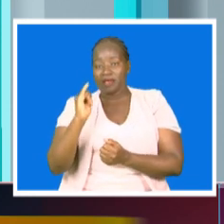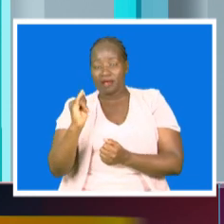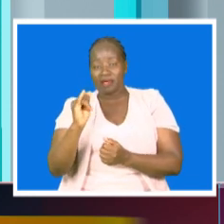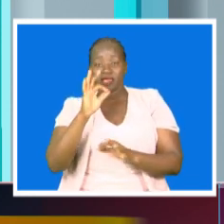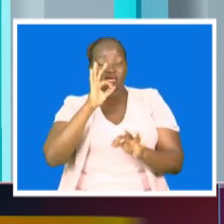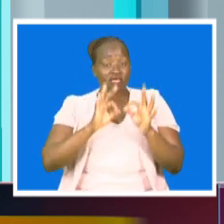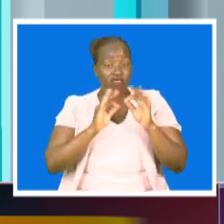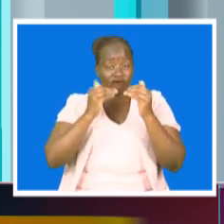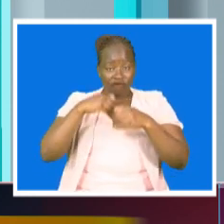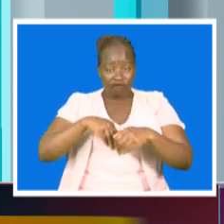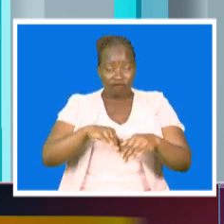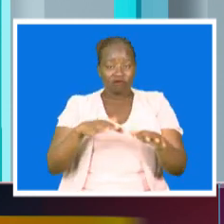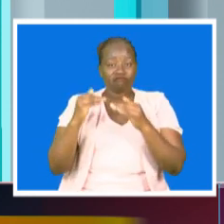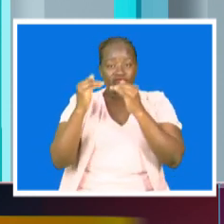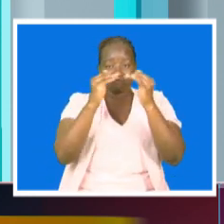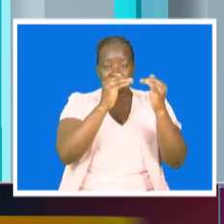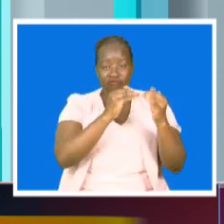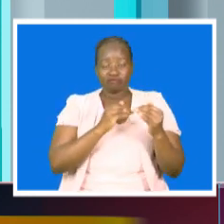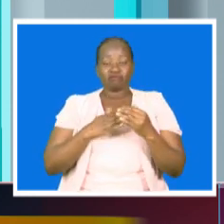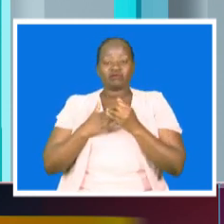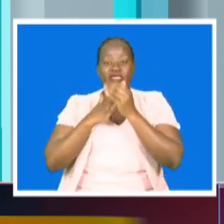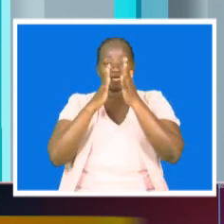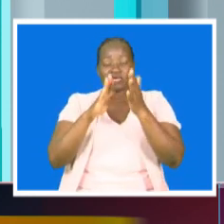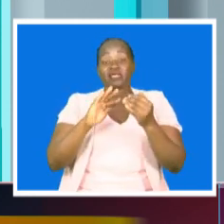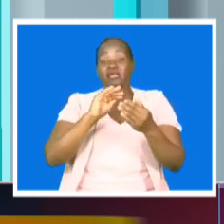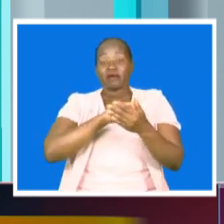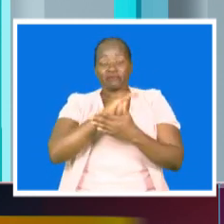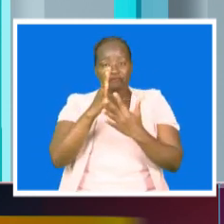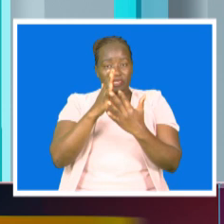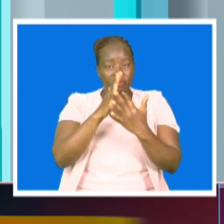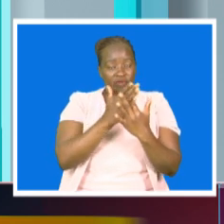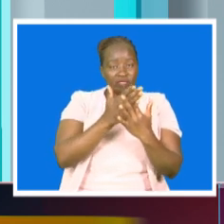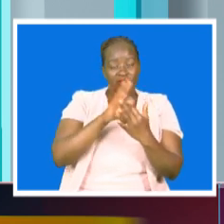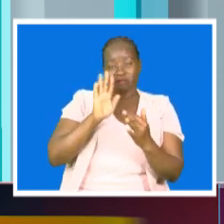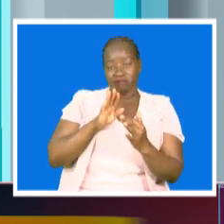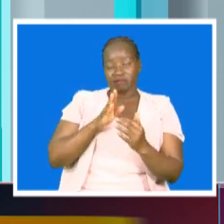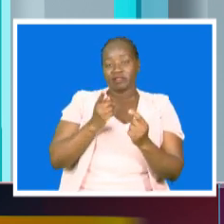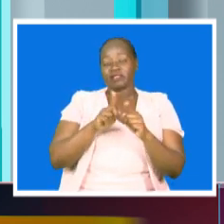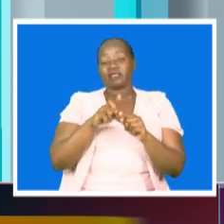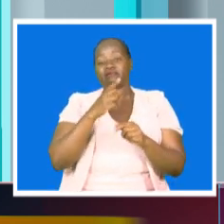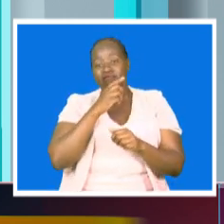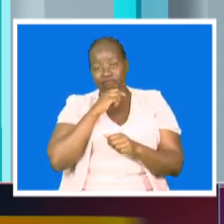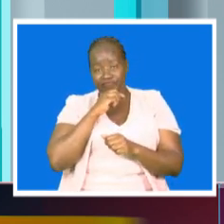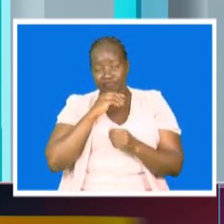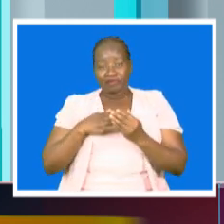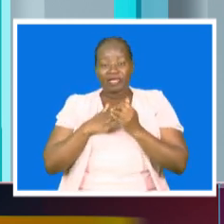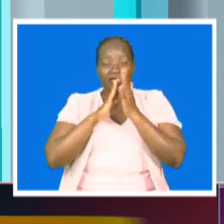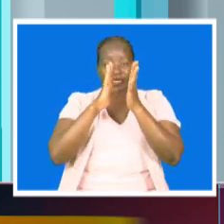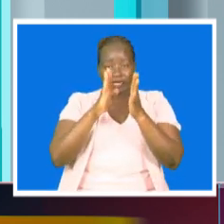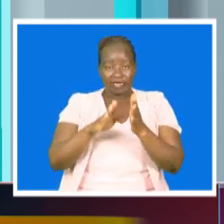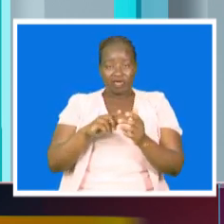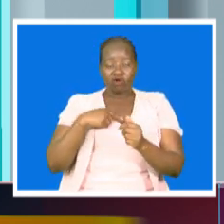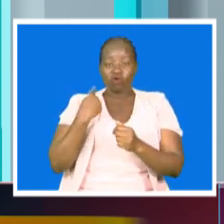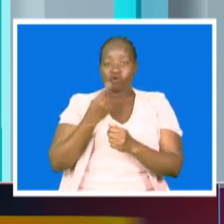ni eguthingata uiganania wa utongoria gatagati ka atumia orodomwe na athuri matongoretio ni uria wale murugamiri wa